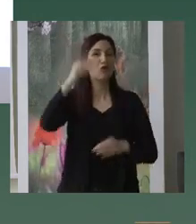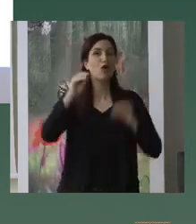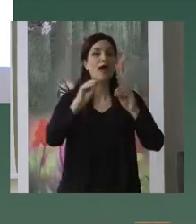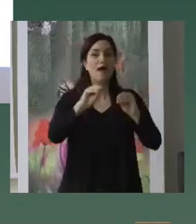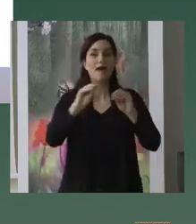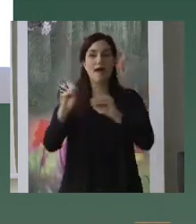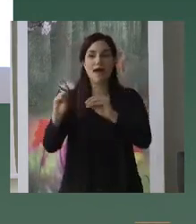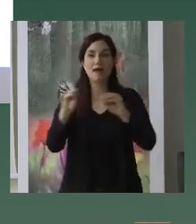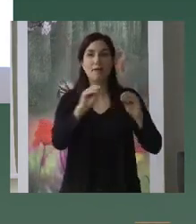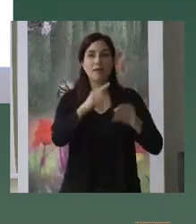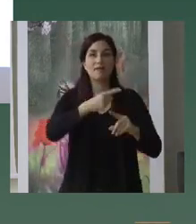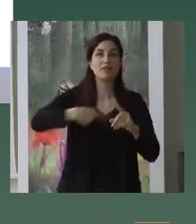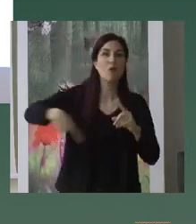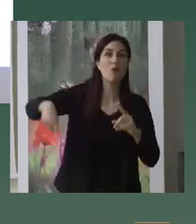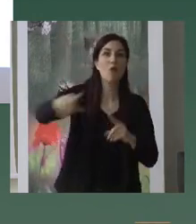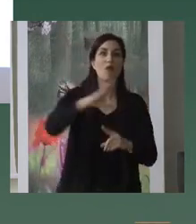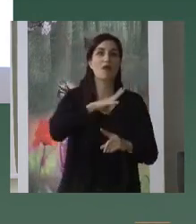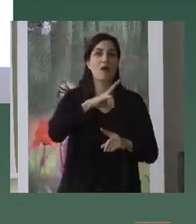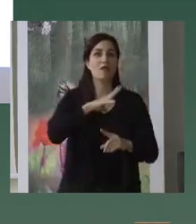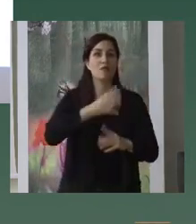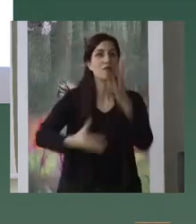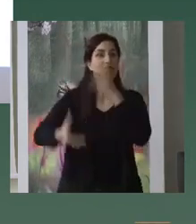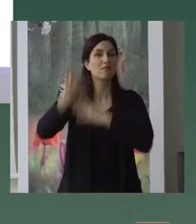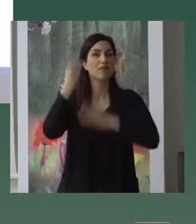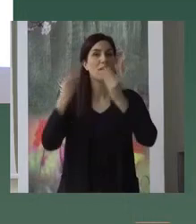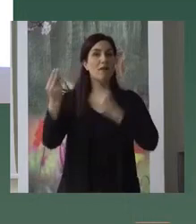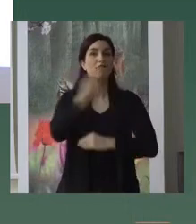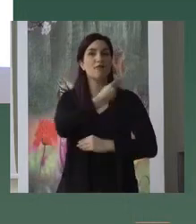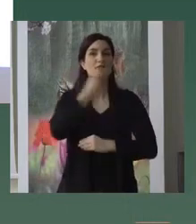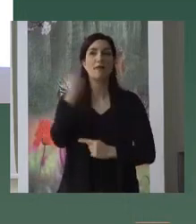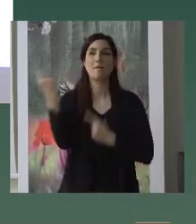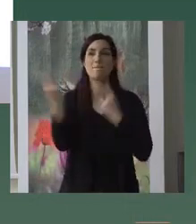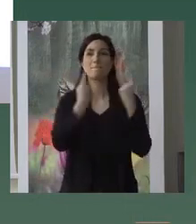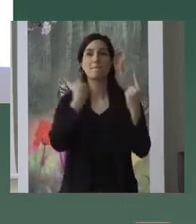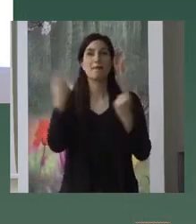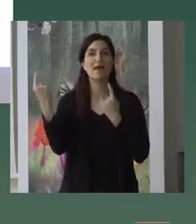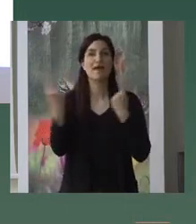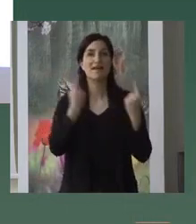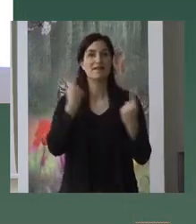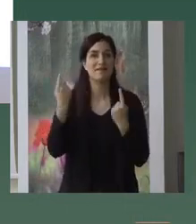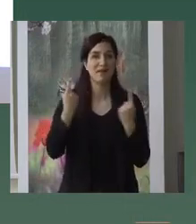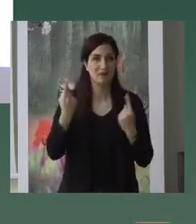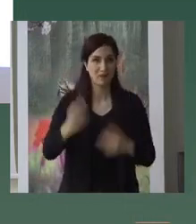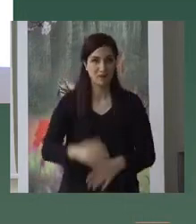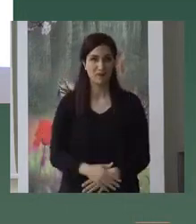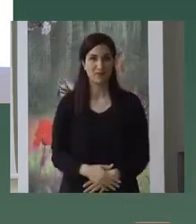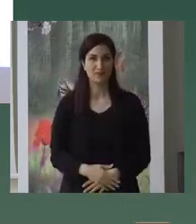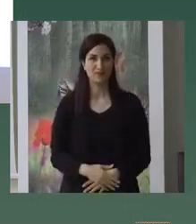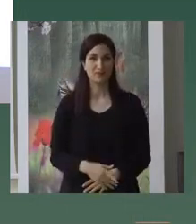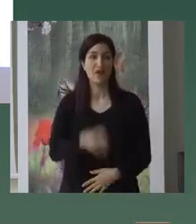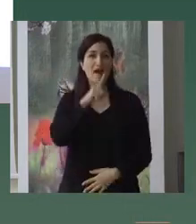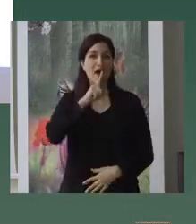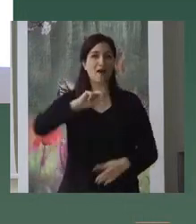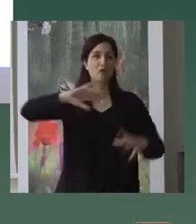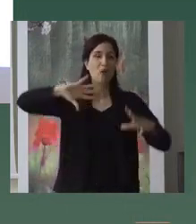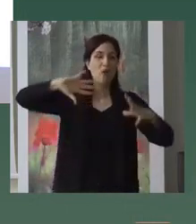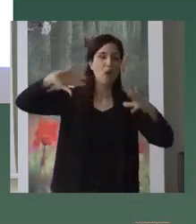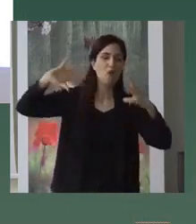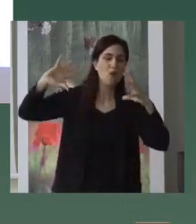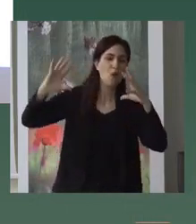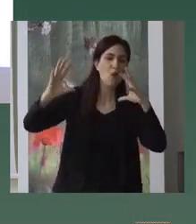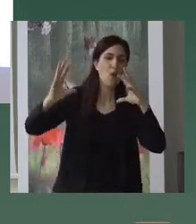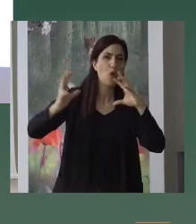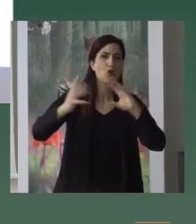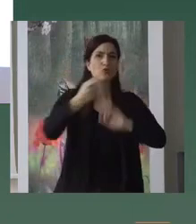εκπαίδευση για όλους και σε όλα τα επίπεδα. Η προσπάθεια αυτή ήταν μια διεθνή σκυταλοδρομία που ξεκίνησε από τη Γλασκόβη, όπου